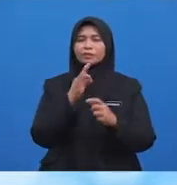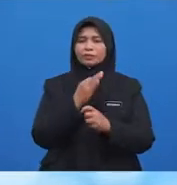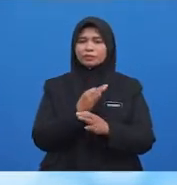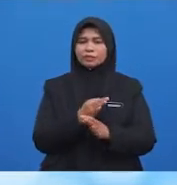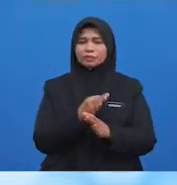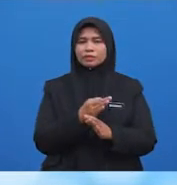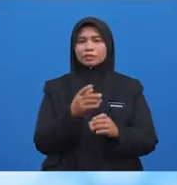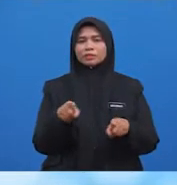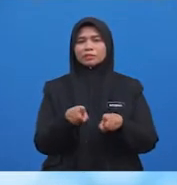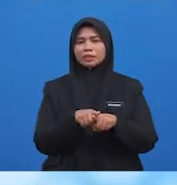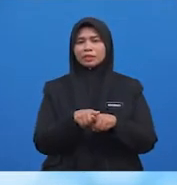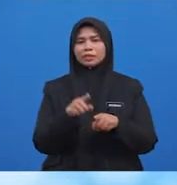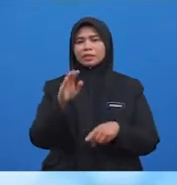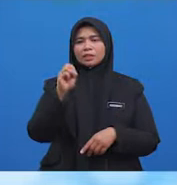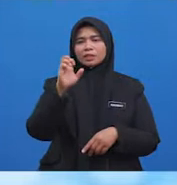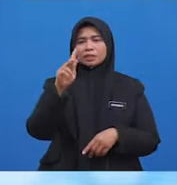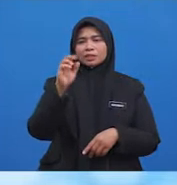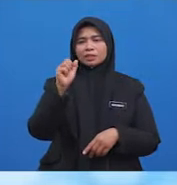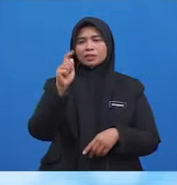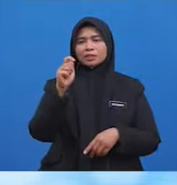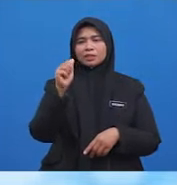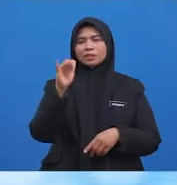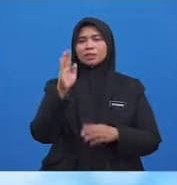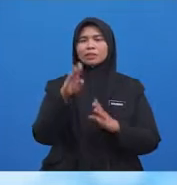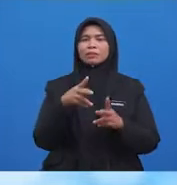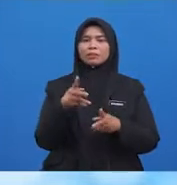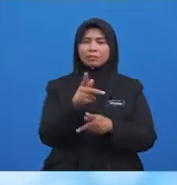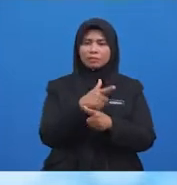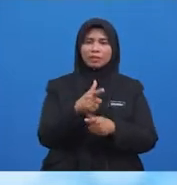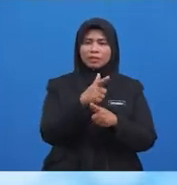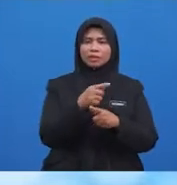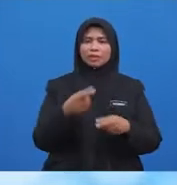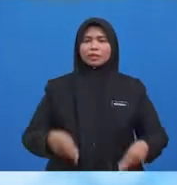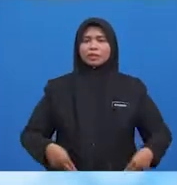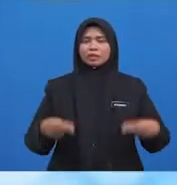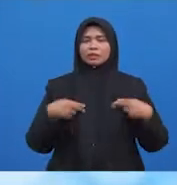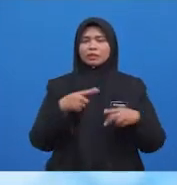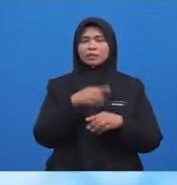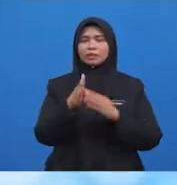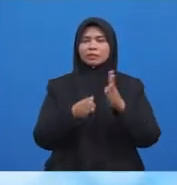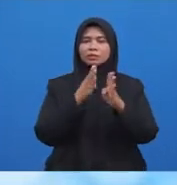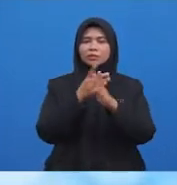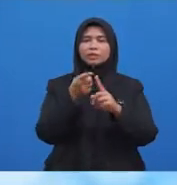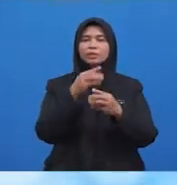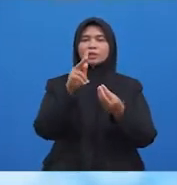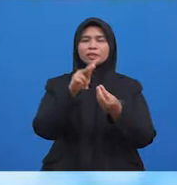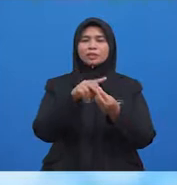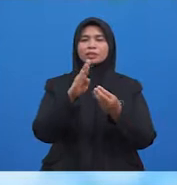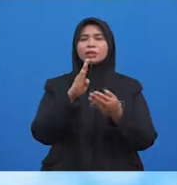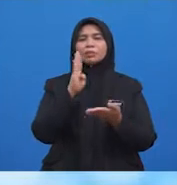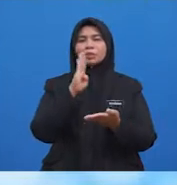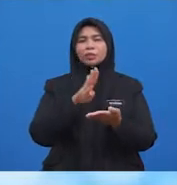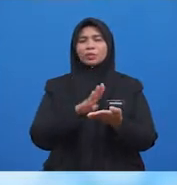sebagai sekatan by Roji melindungi hidup Andi bumi daripada kesan buruk